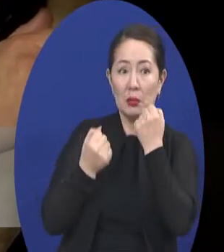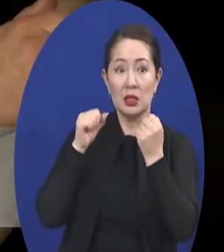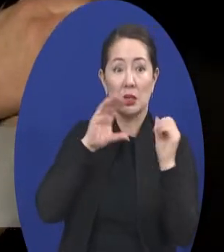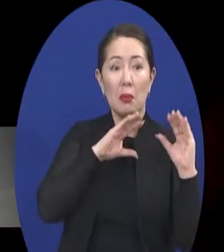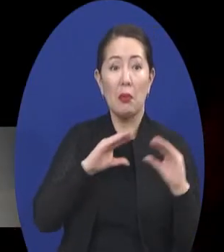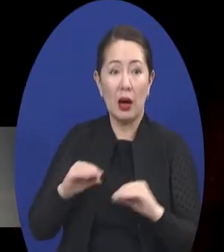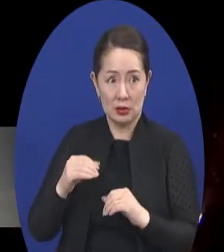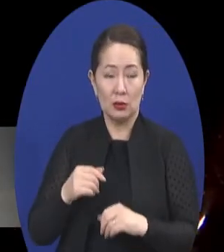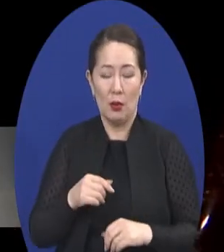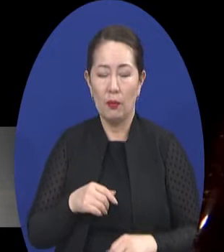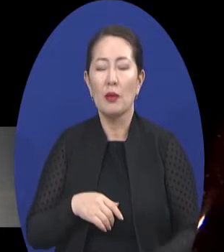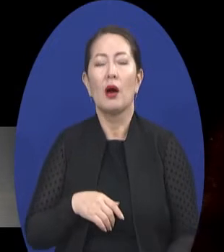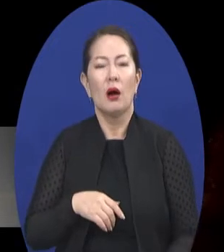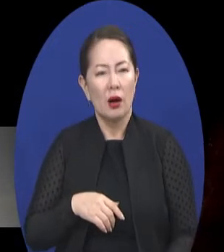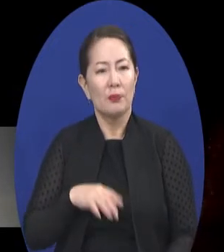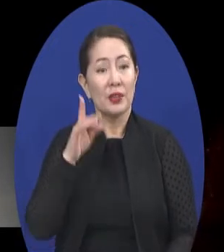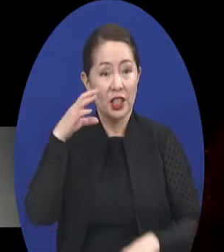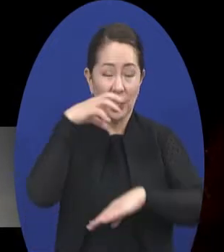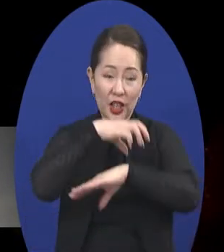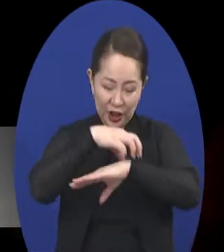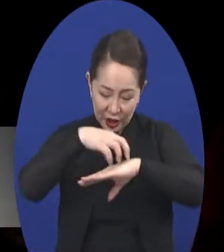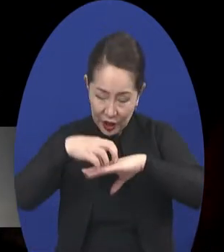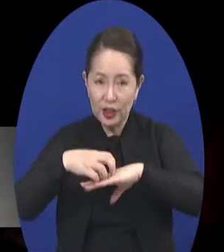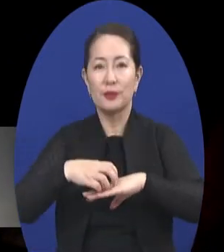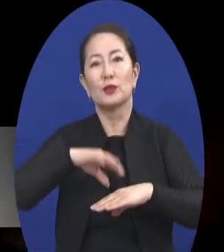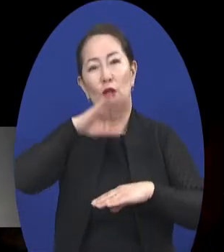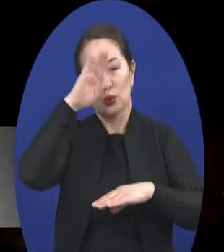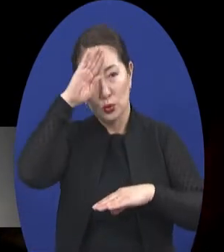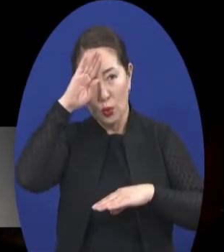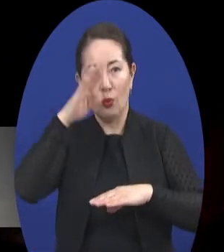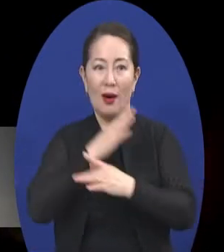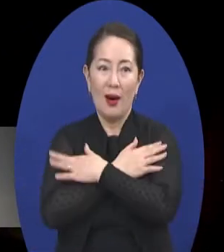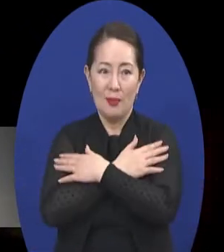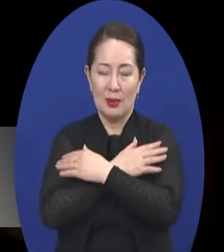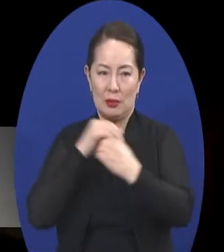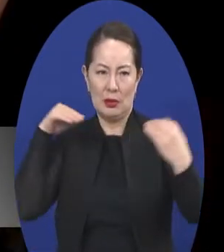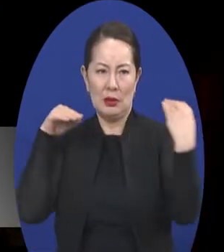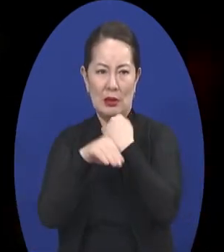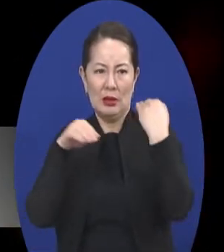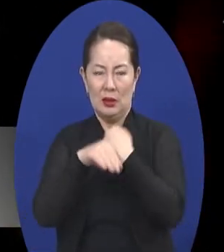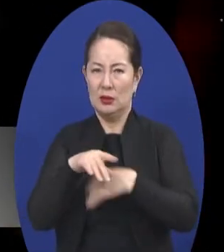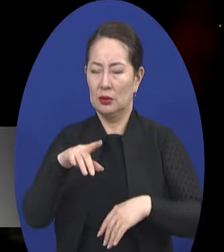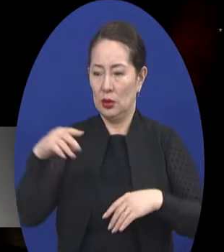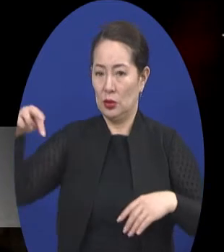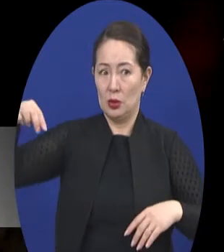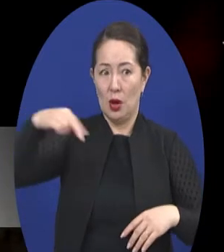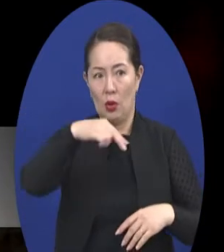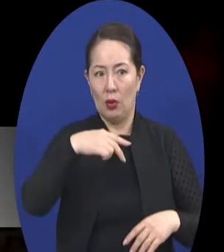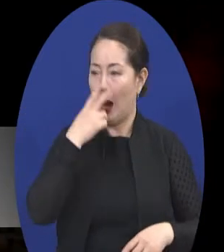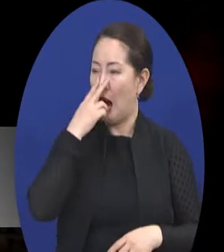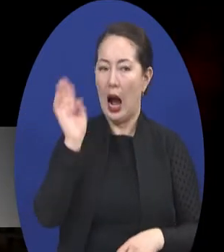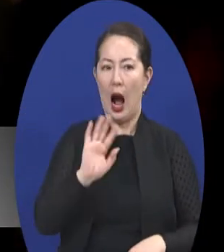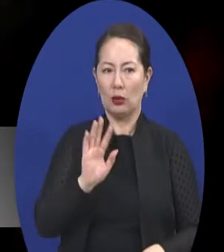биш. Ялангуяа энэ гэр хороол зуслангийн замд бол яг ийм өдөд бол шууд ингээд явган зорчиж гарахад бол